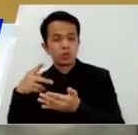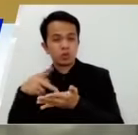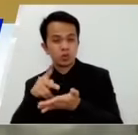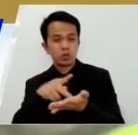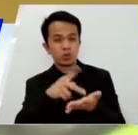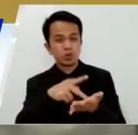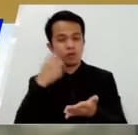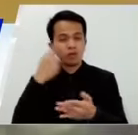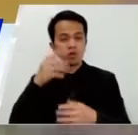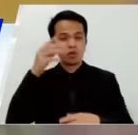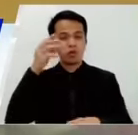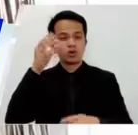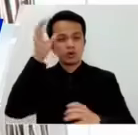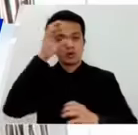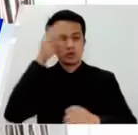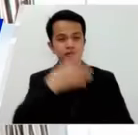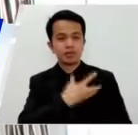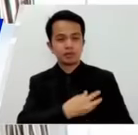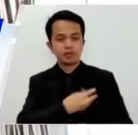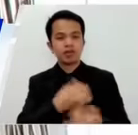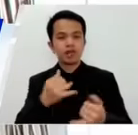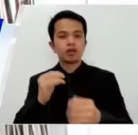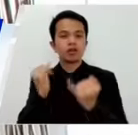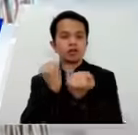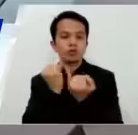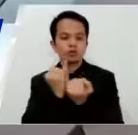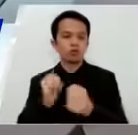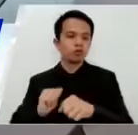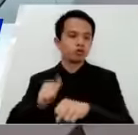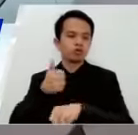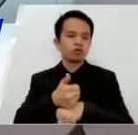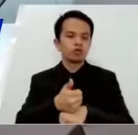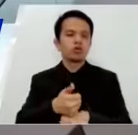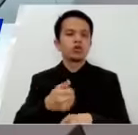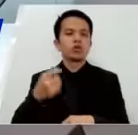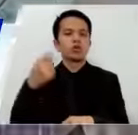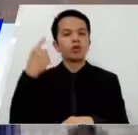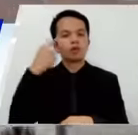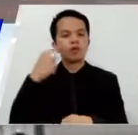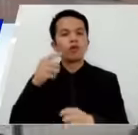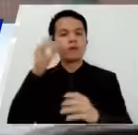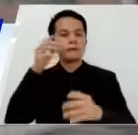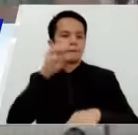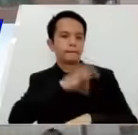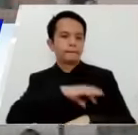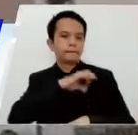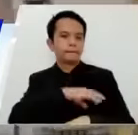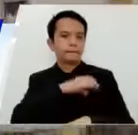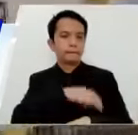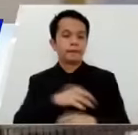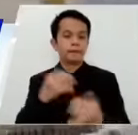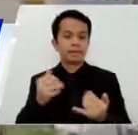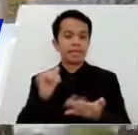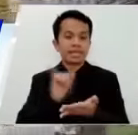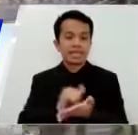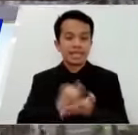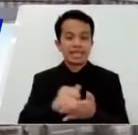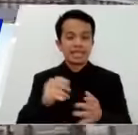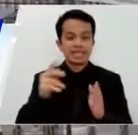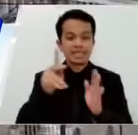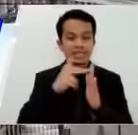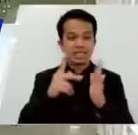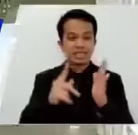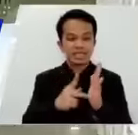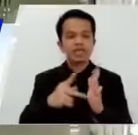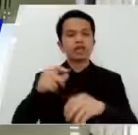cancer, pinalawig ng PhilHealth ang kanilang Z Benefits for Breast Cancer. Saklaw ng naturang policy ang surgery o